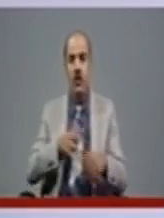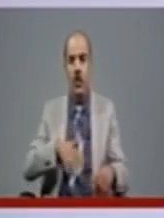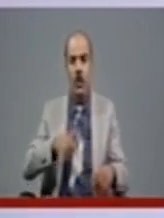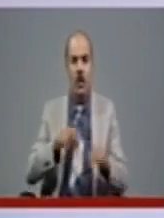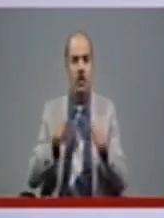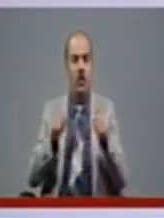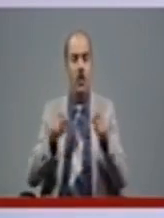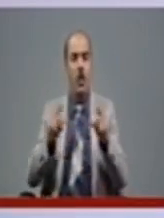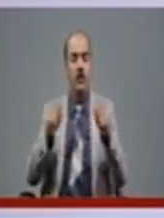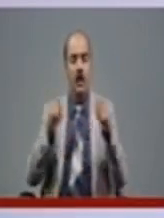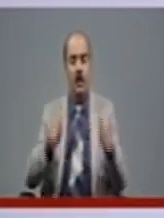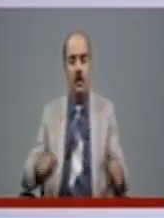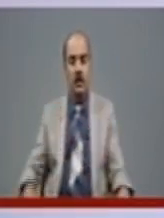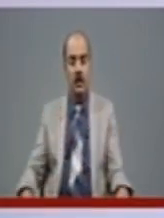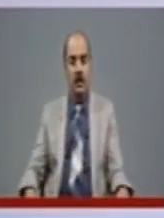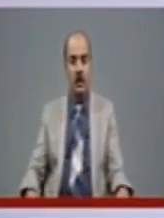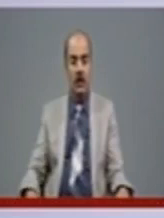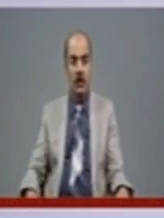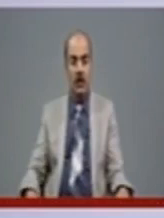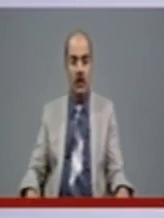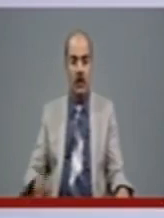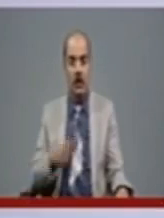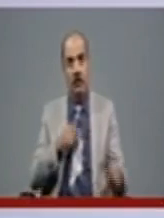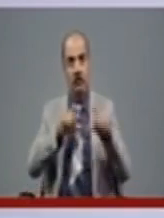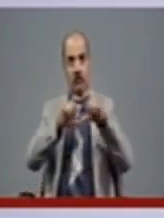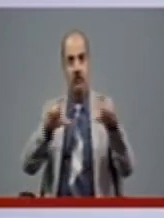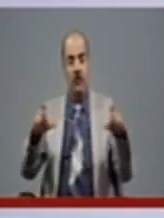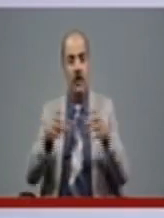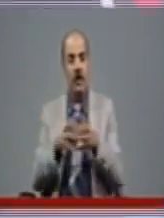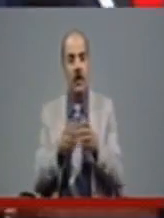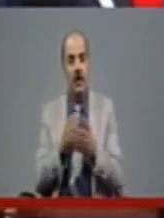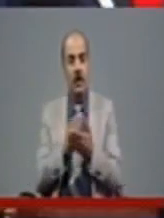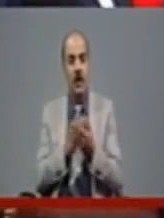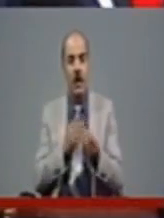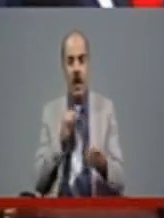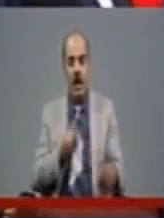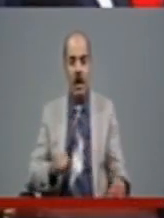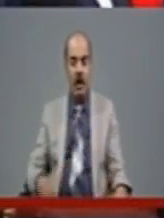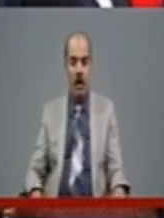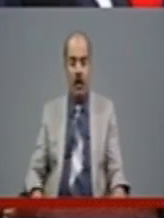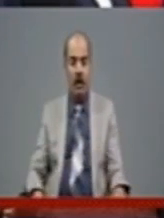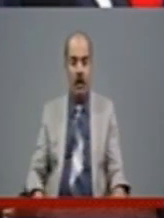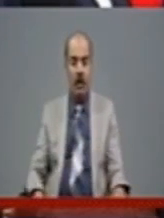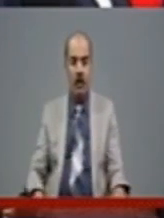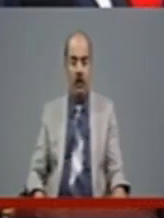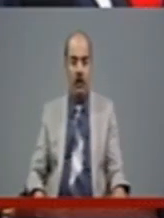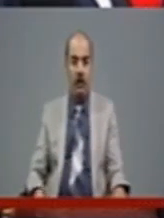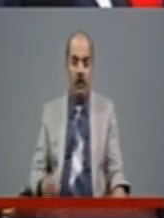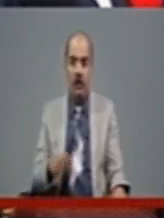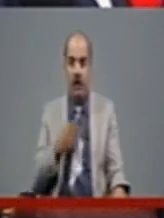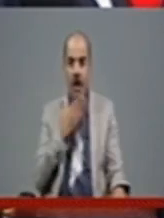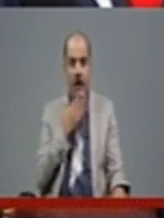ورائع. اليوم شعارنا هو أننا نربط الأسواق